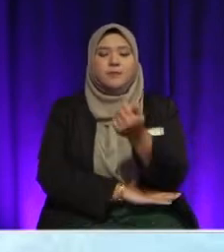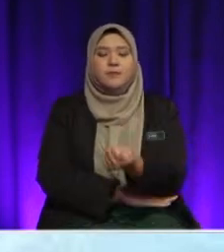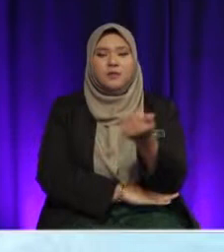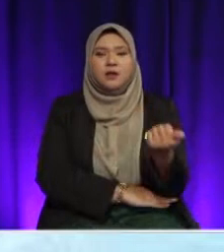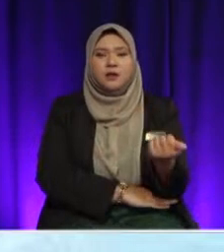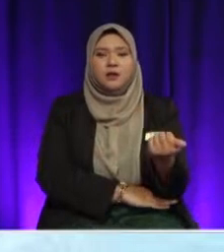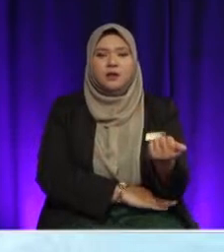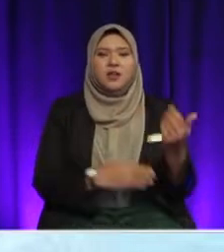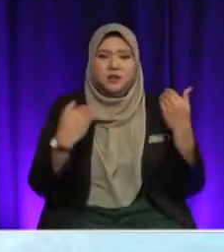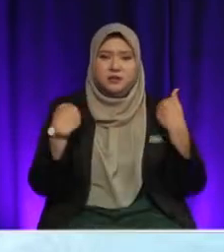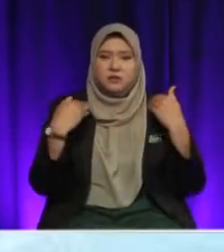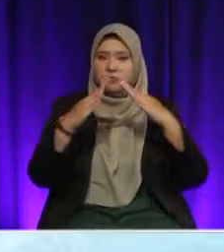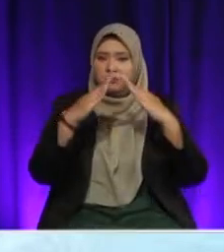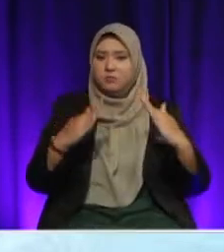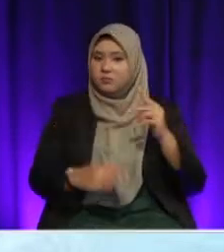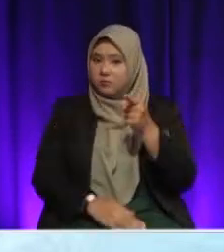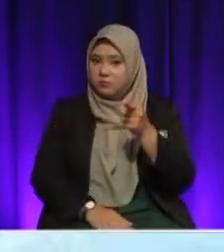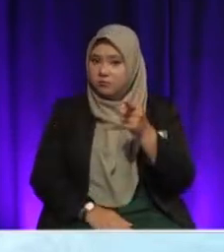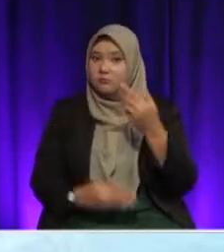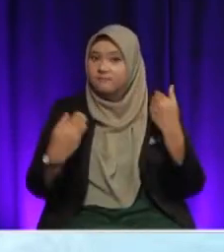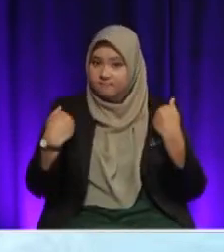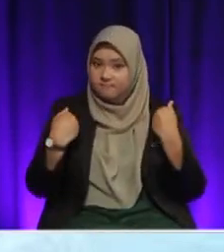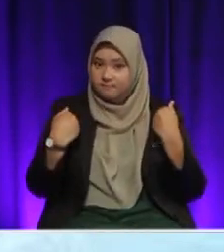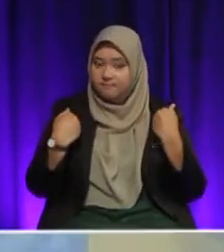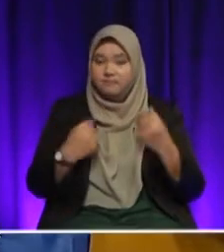dia juga menggaul dengan premix